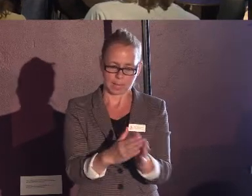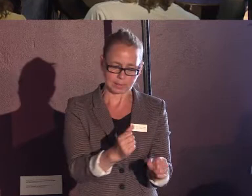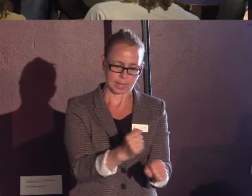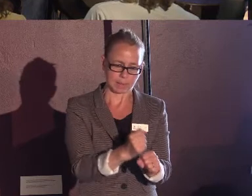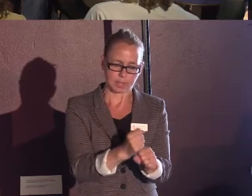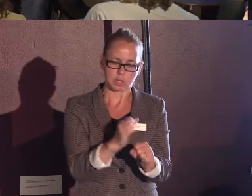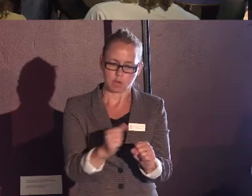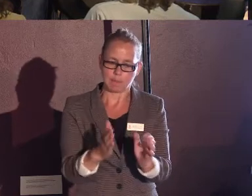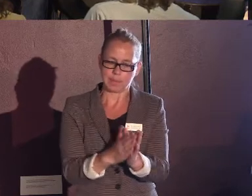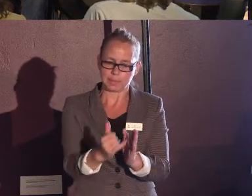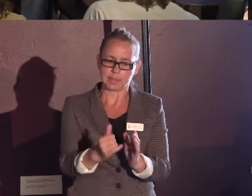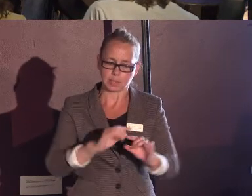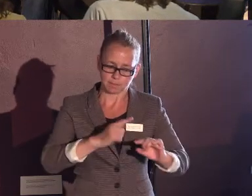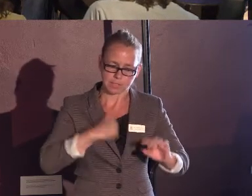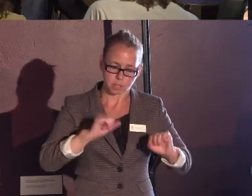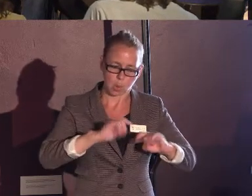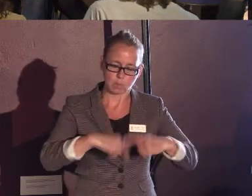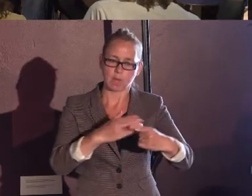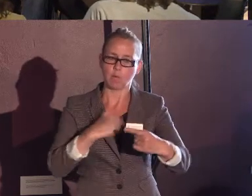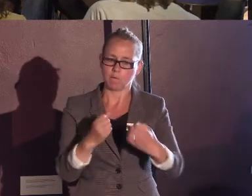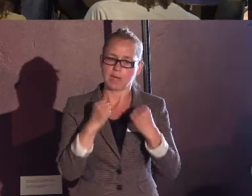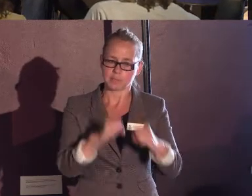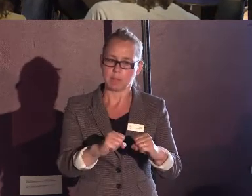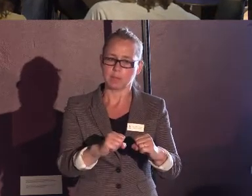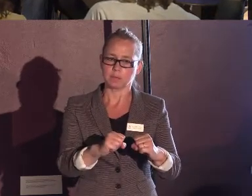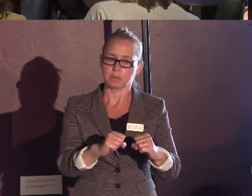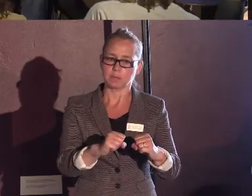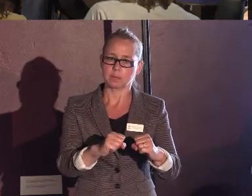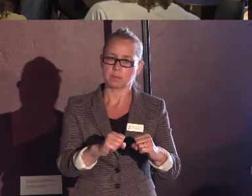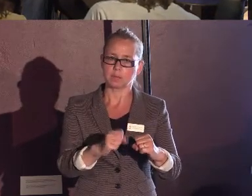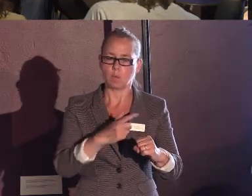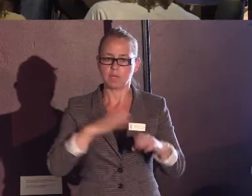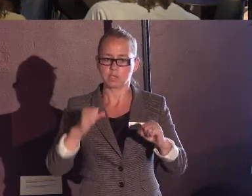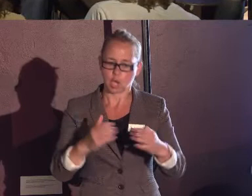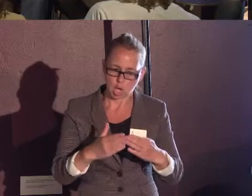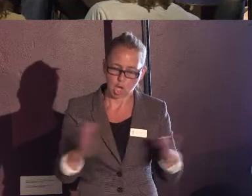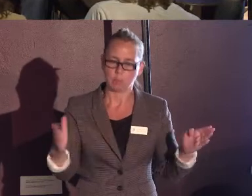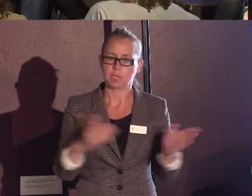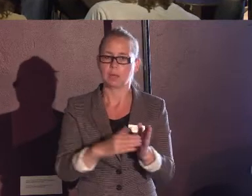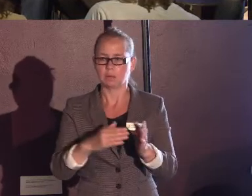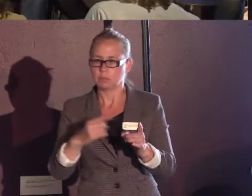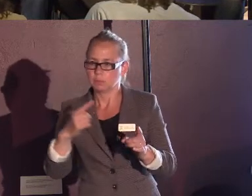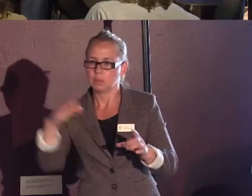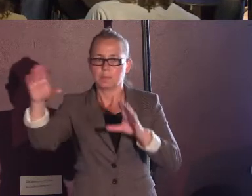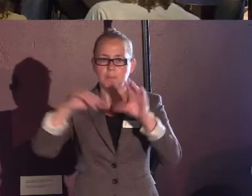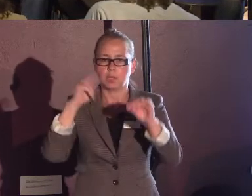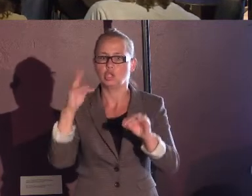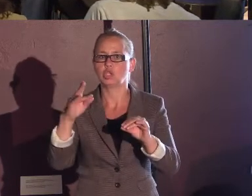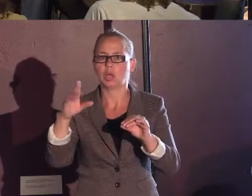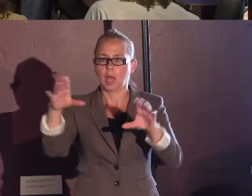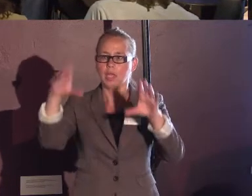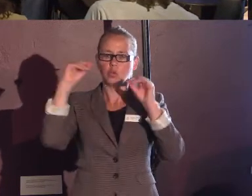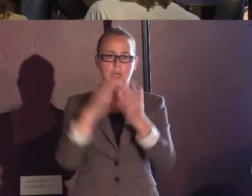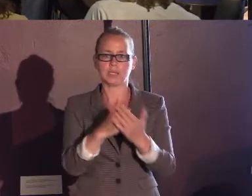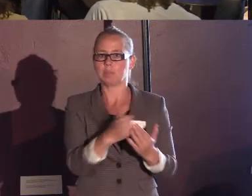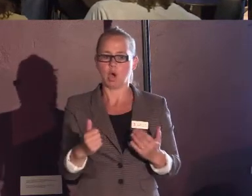medarbetarna ska vara med i att utveckla verksamheterna och vara öppna för nya intryck och inte bara göra